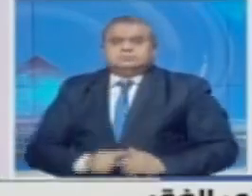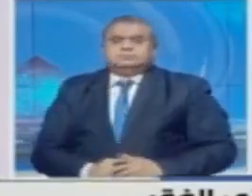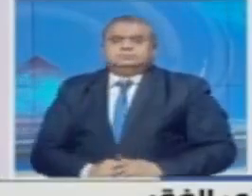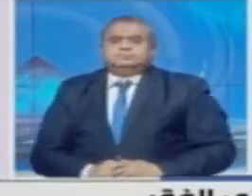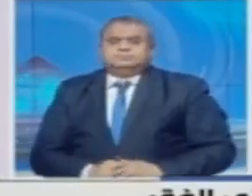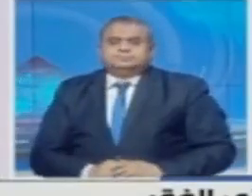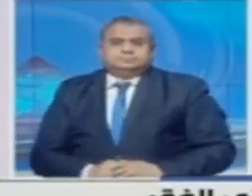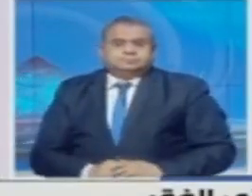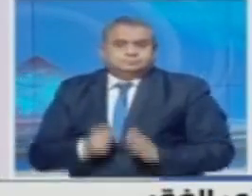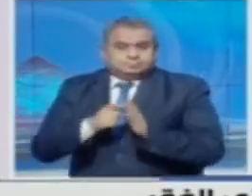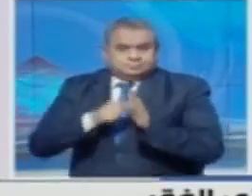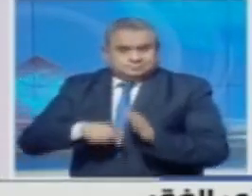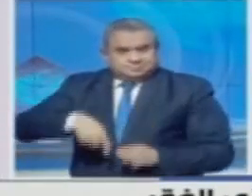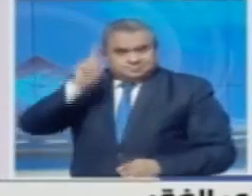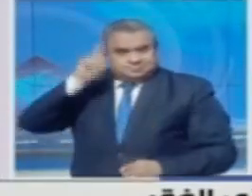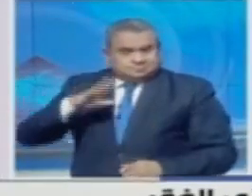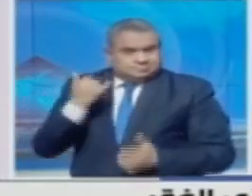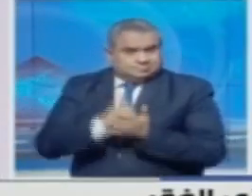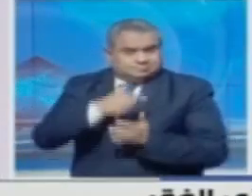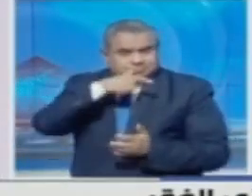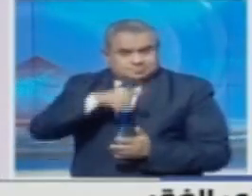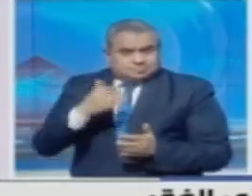نحن نريد اليوم أن